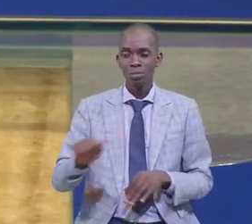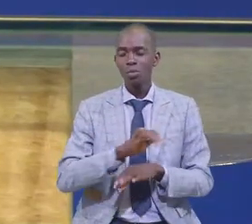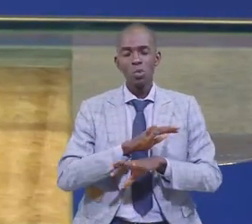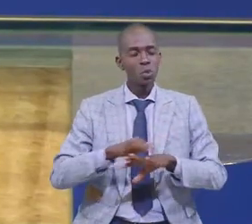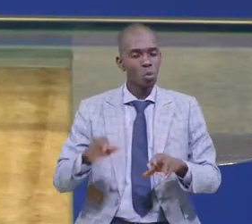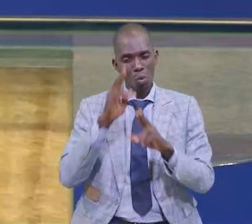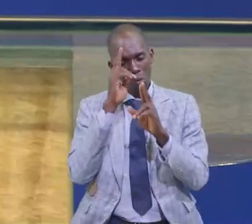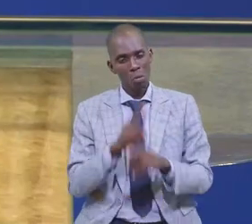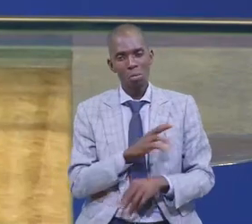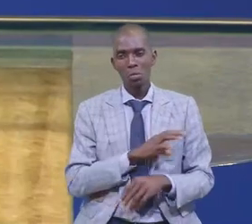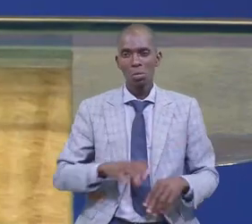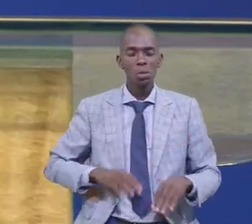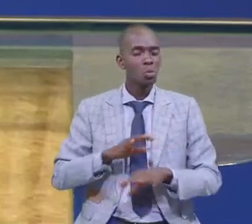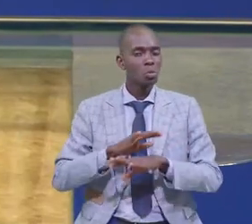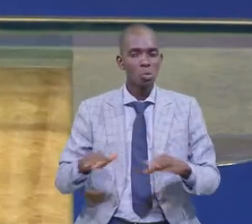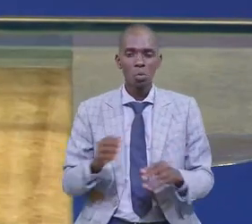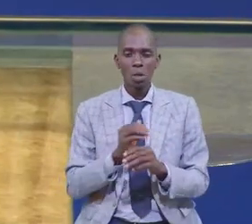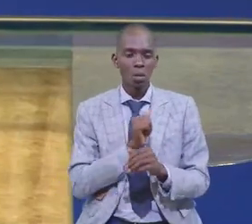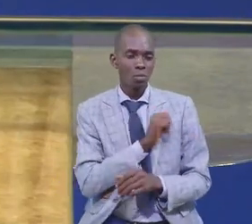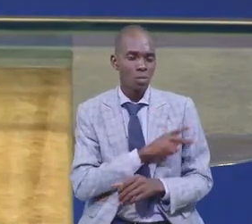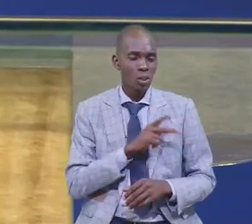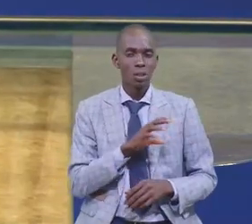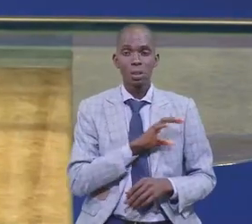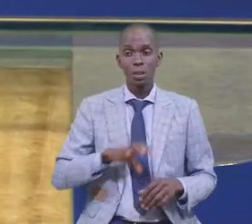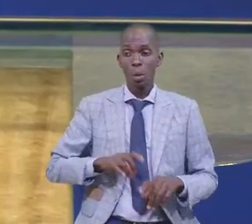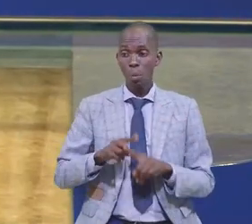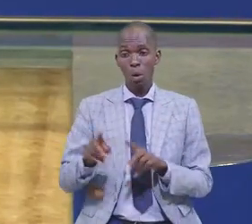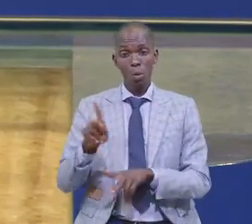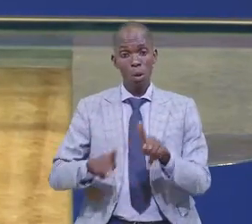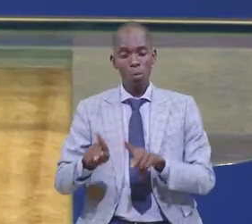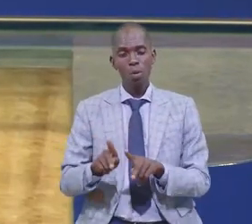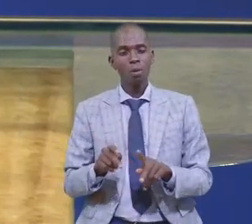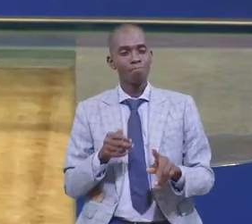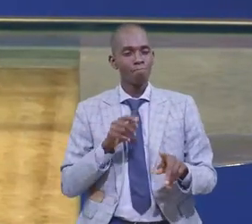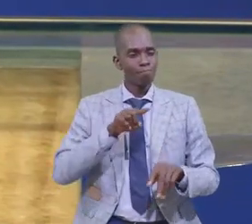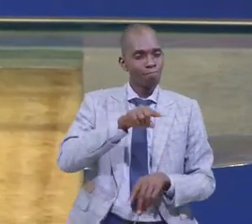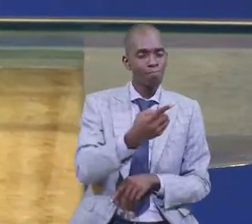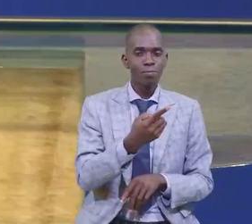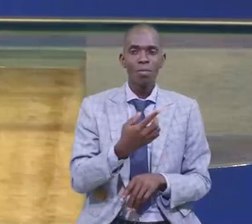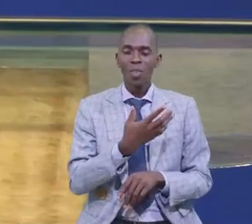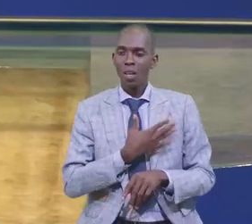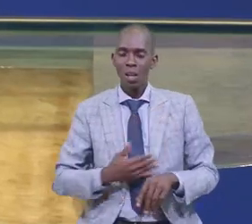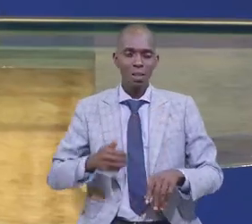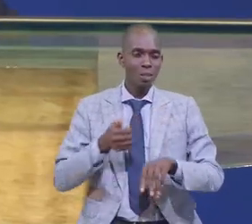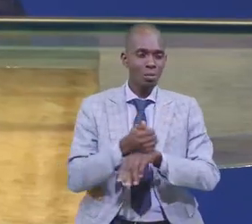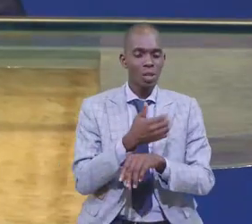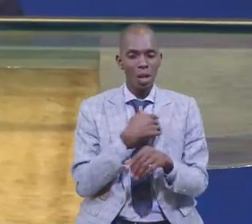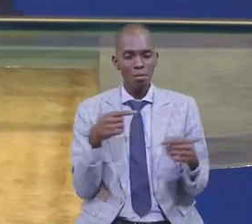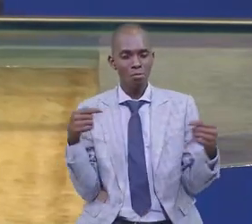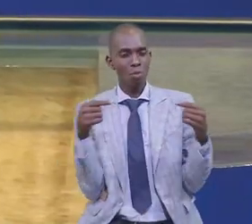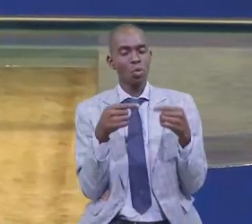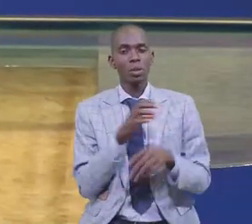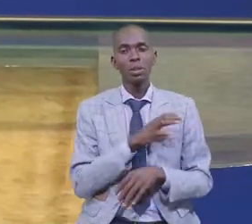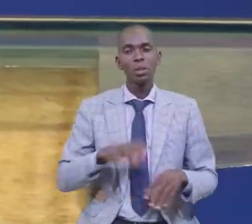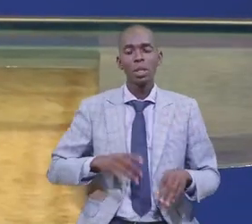ils n'honoraient pas Christ. Ils n'appréciaient pas Christ. Au fait, ils le critiquaient, ils s'opposaient à lui et disaient